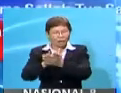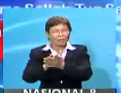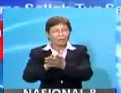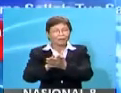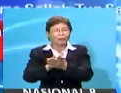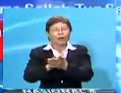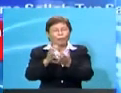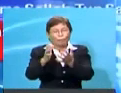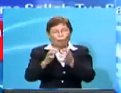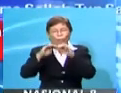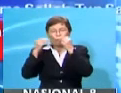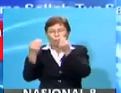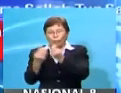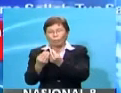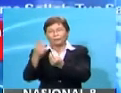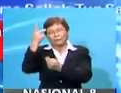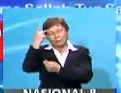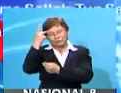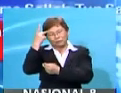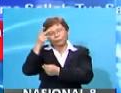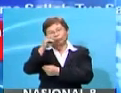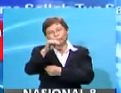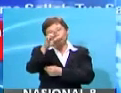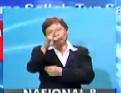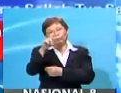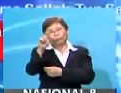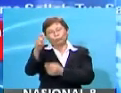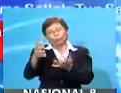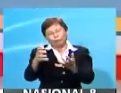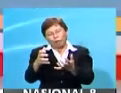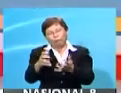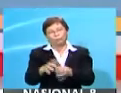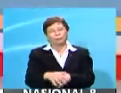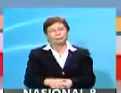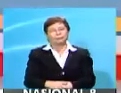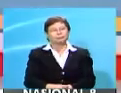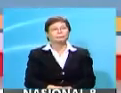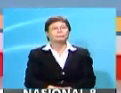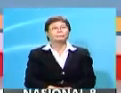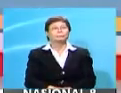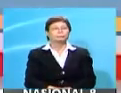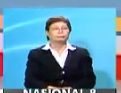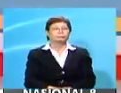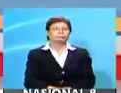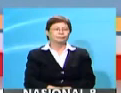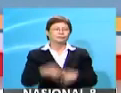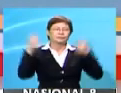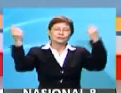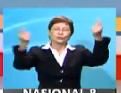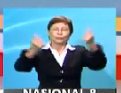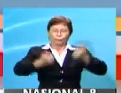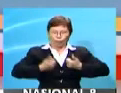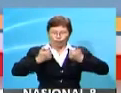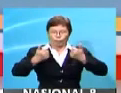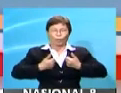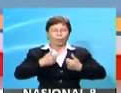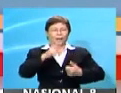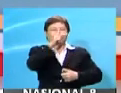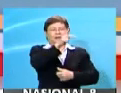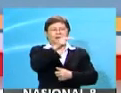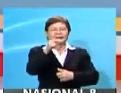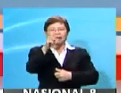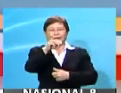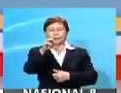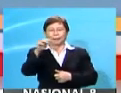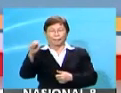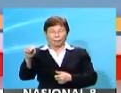dimahukan masyarakat karazan Dusun murut bersempena sambutan aidilfitri Kementerian komunikasi dan